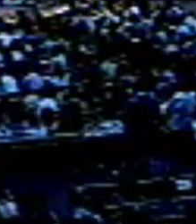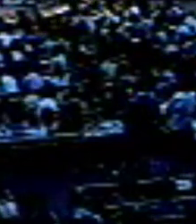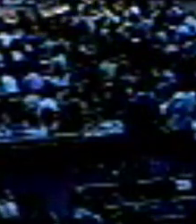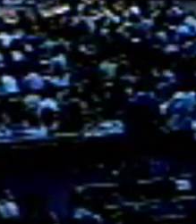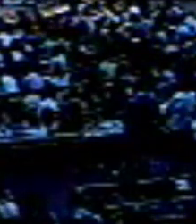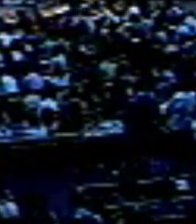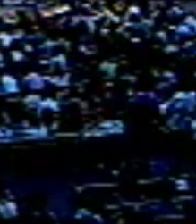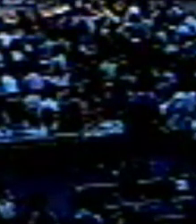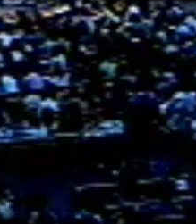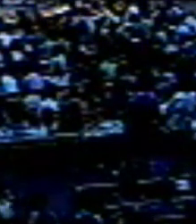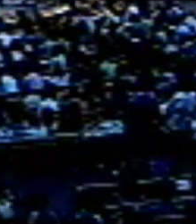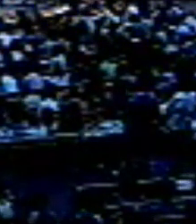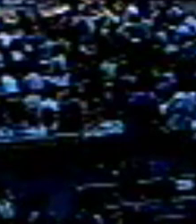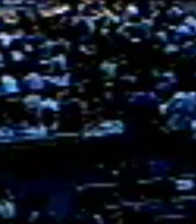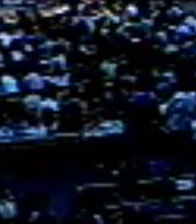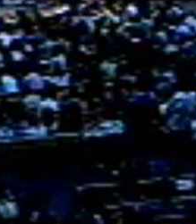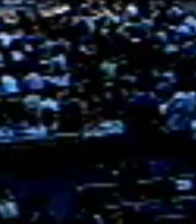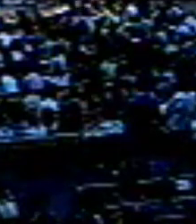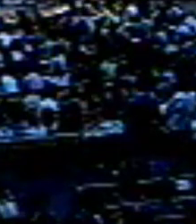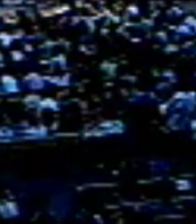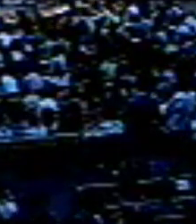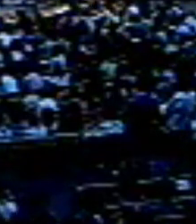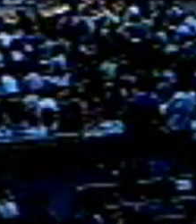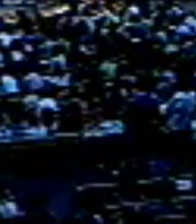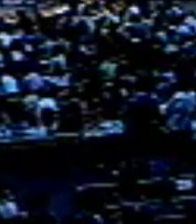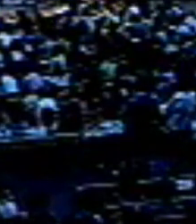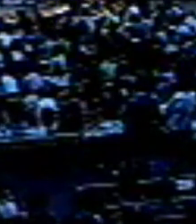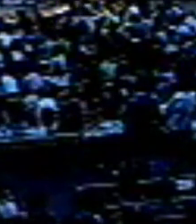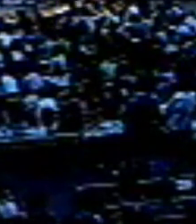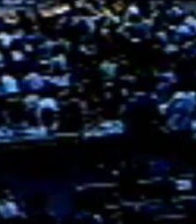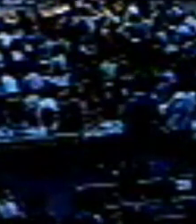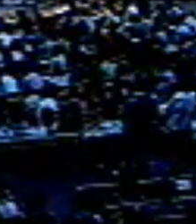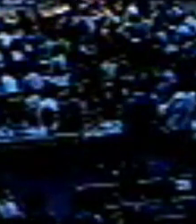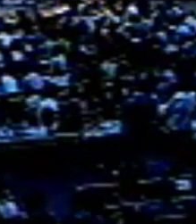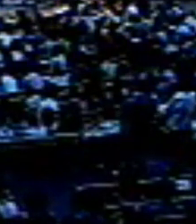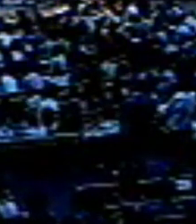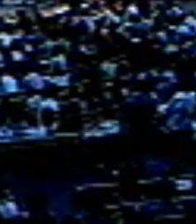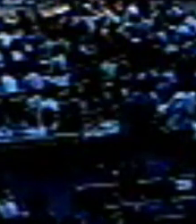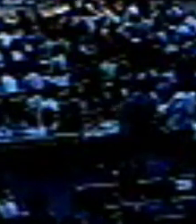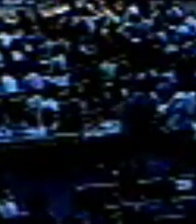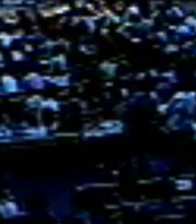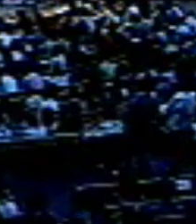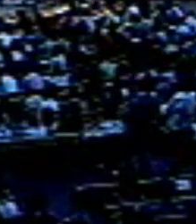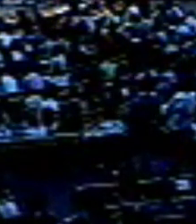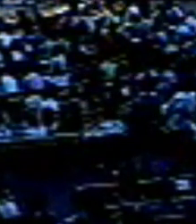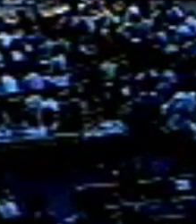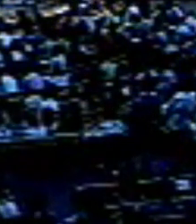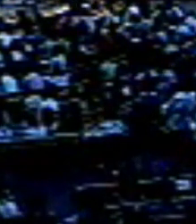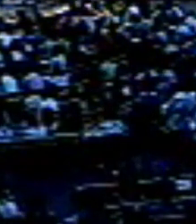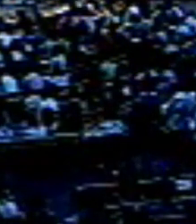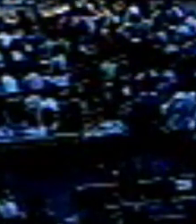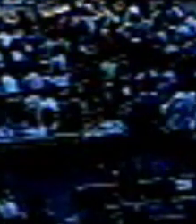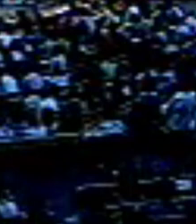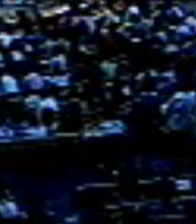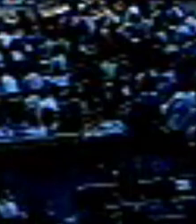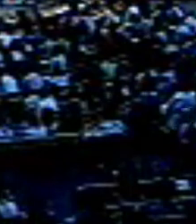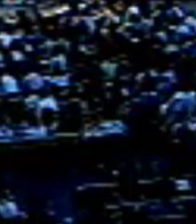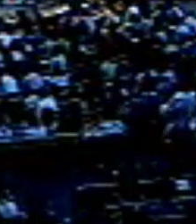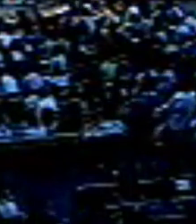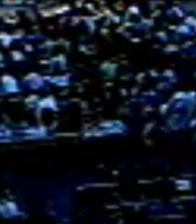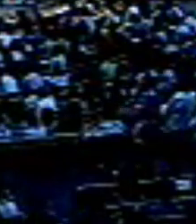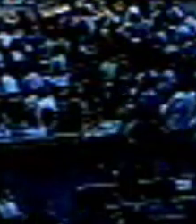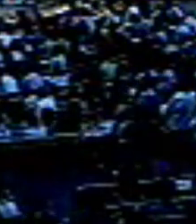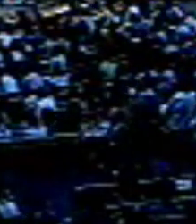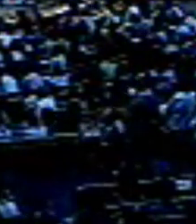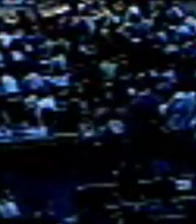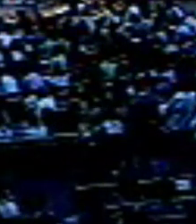일어나며 우리 가정이 살고 화 저 구원 가까 여주 없자 스 아버지는 흔들리는 가족들이 돌아오게 어서 하나님